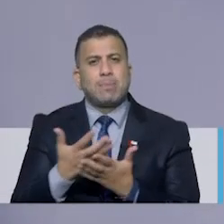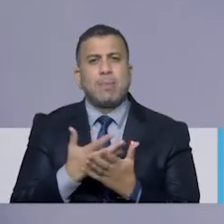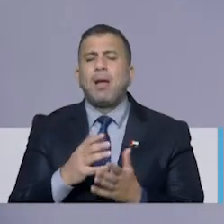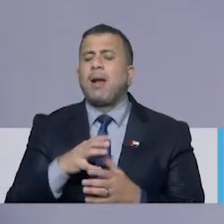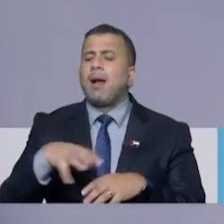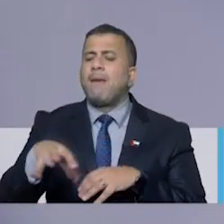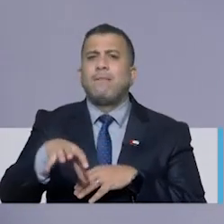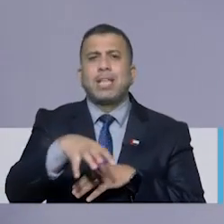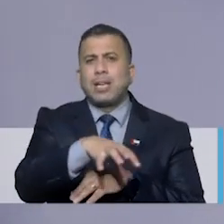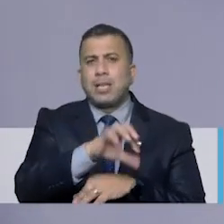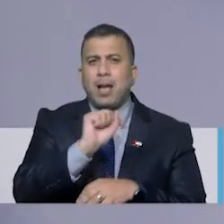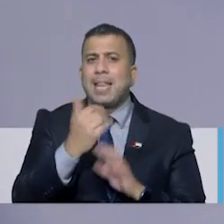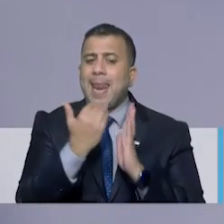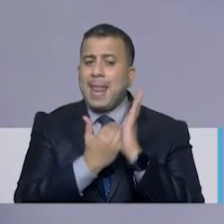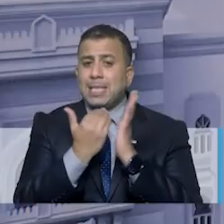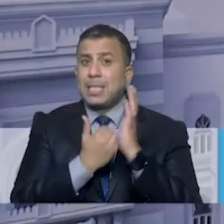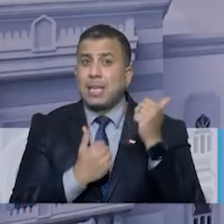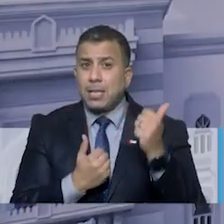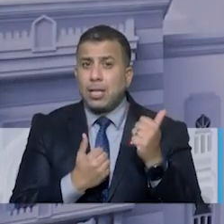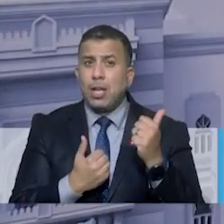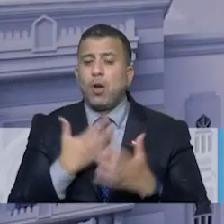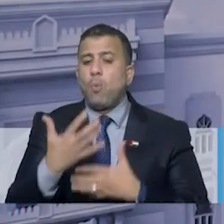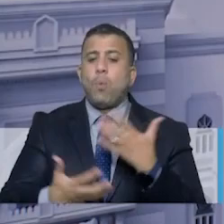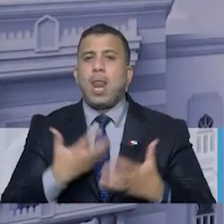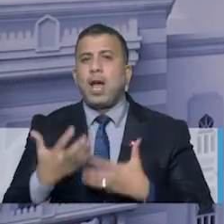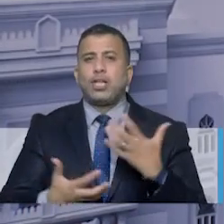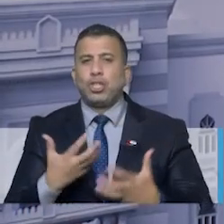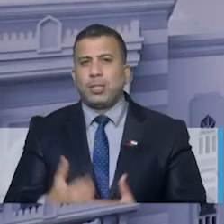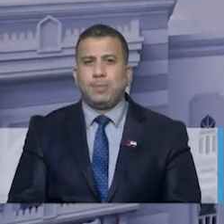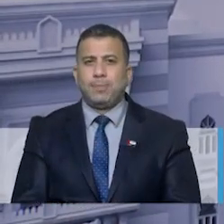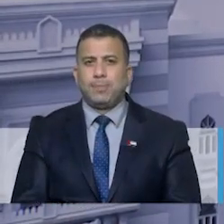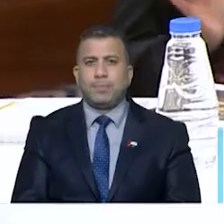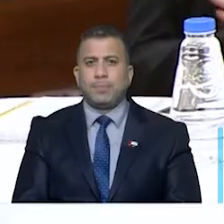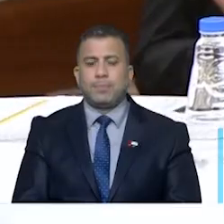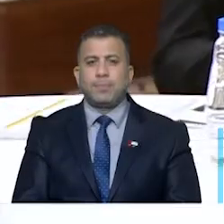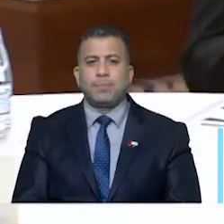والاستثمار في كافه القطاعات الاقتصاديه والانشطه l